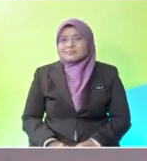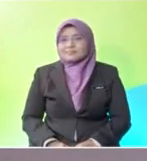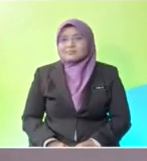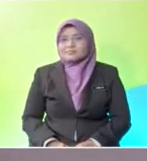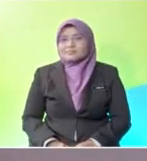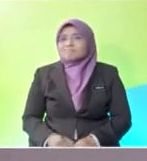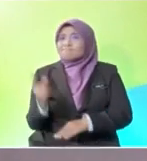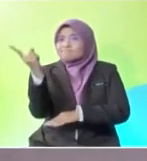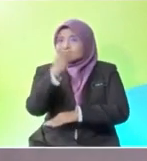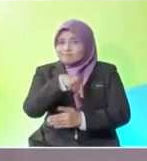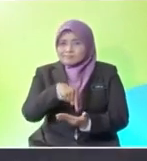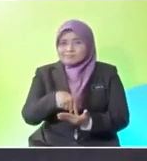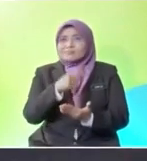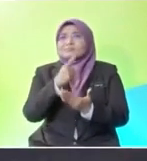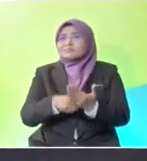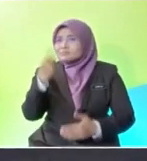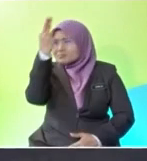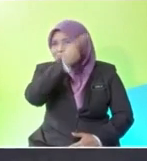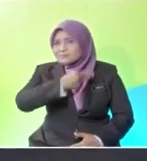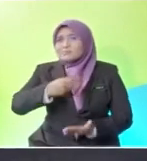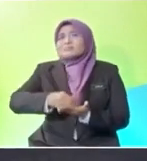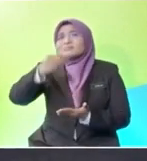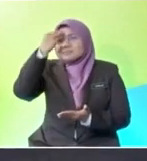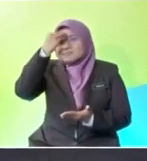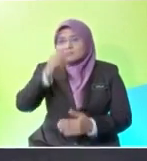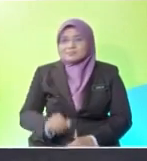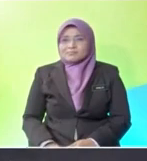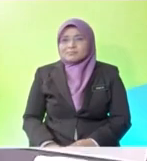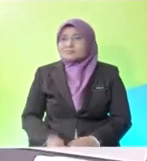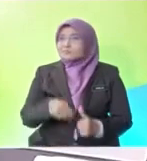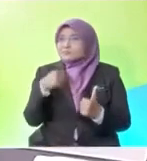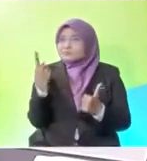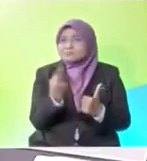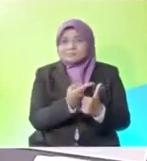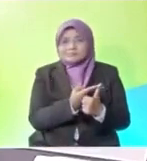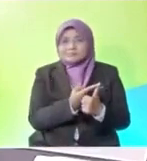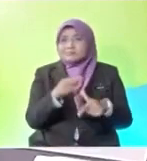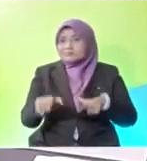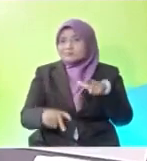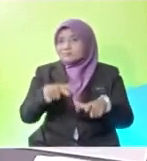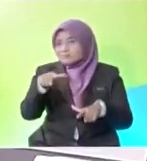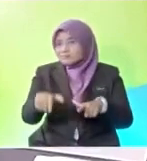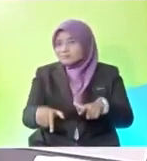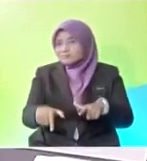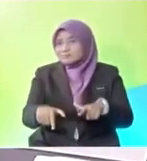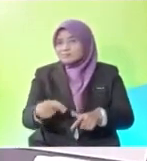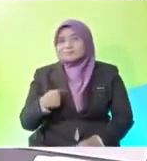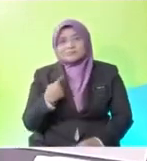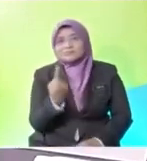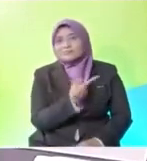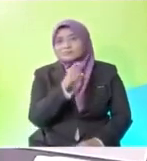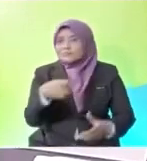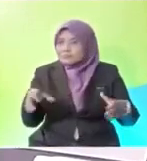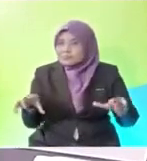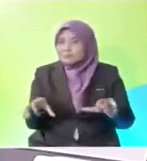sebenarnya ini macam-macam dan saya belajar Ibu dari awal kita tahu kita dari langkah-langkah yang kita harus lakukan dahulu